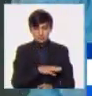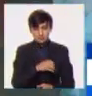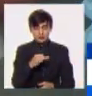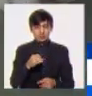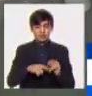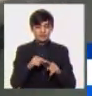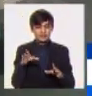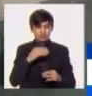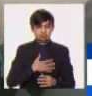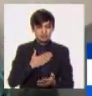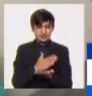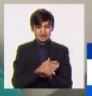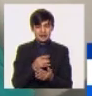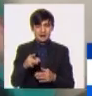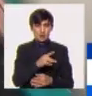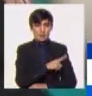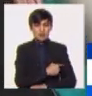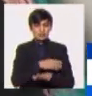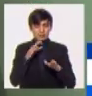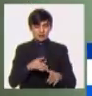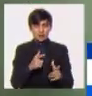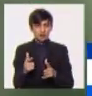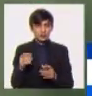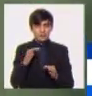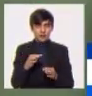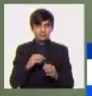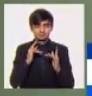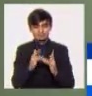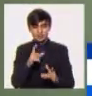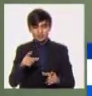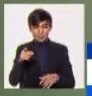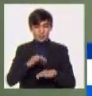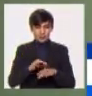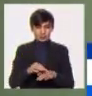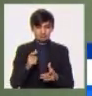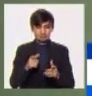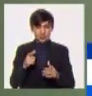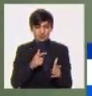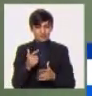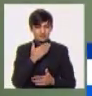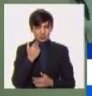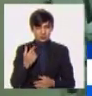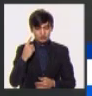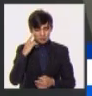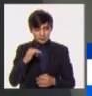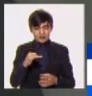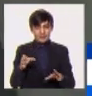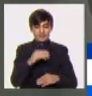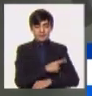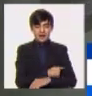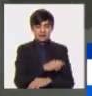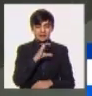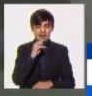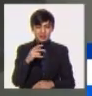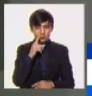Родные обеспокоены тем, что в региональных больницах не готовы к приему таких пациентов. По информации главного санврача региона, мужчина